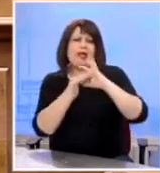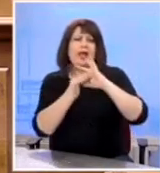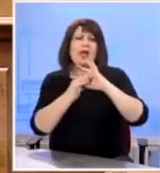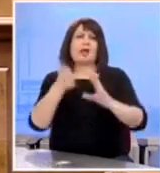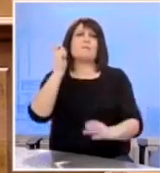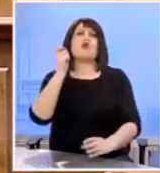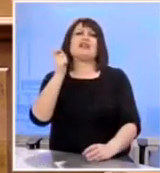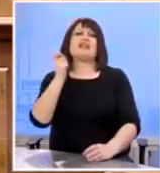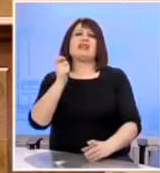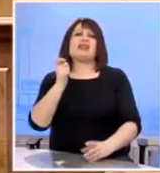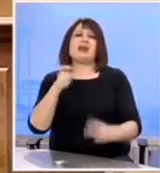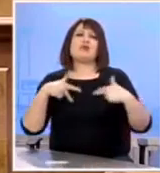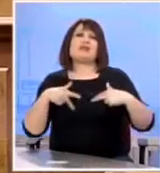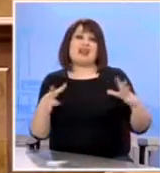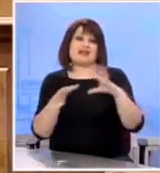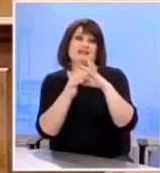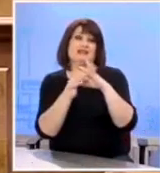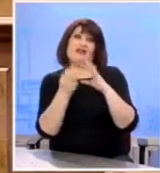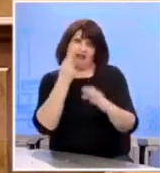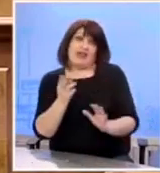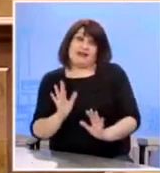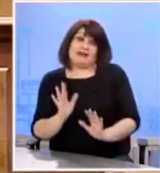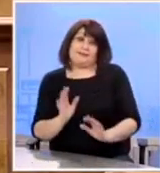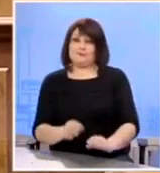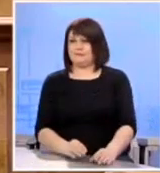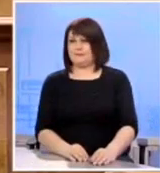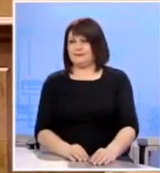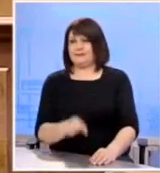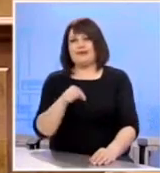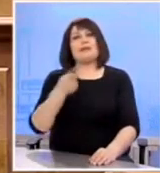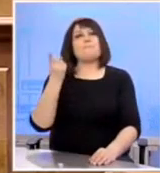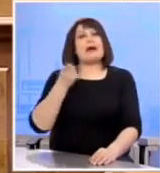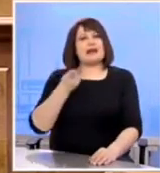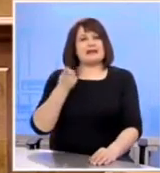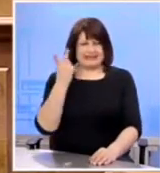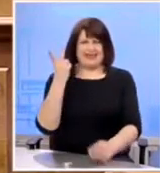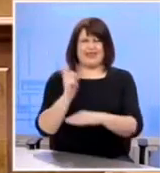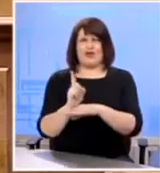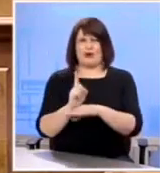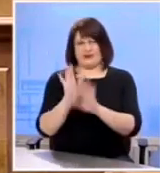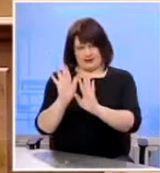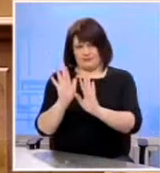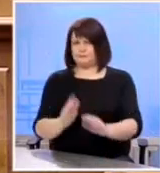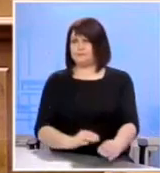στην πραγματικότητα. Άρα λοιπόν νομίζω με αυτή την παρατήρηση... 2 λεπτά, κύριε Πρόεδρε, μπορώ.